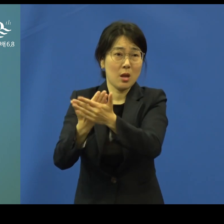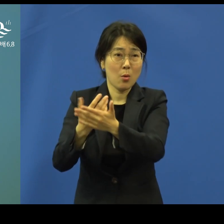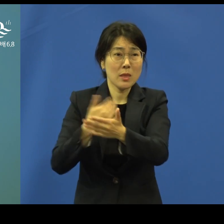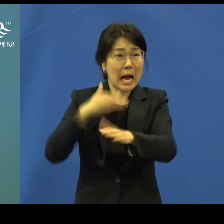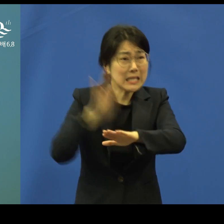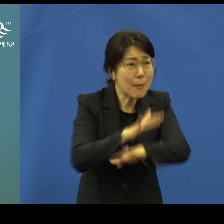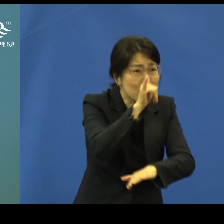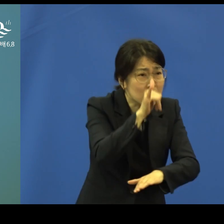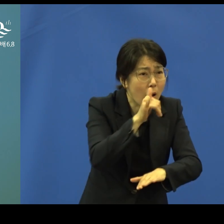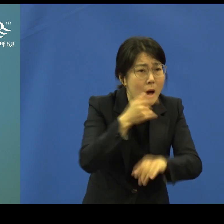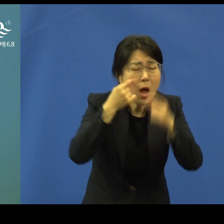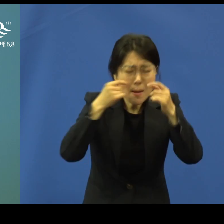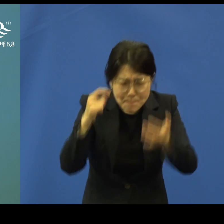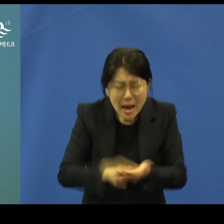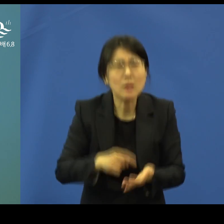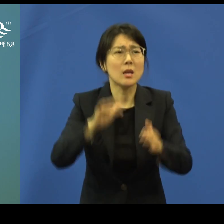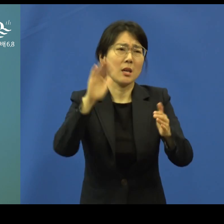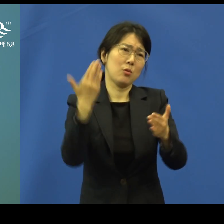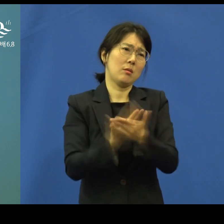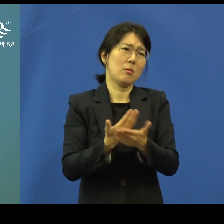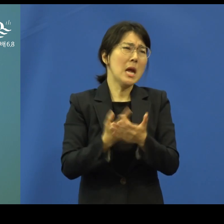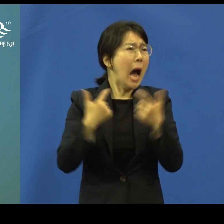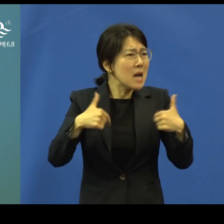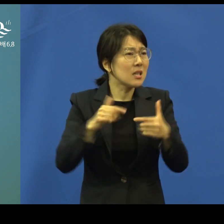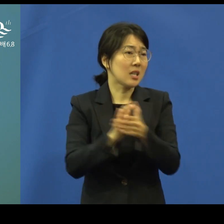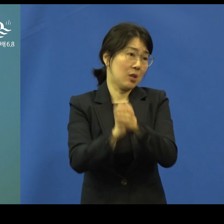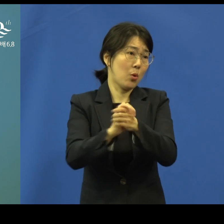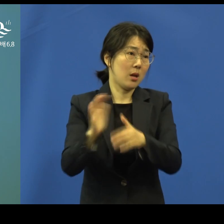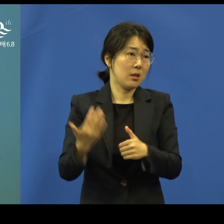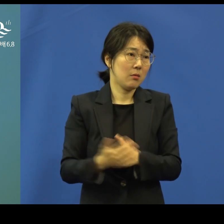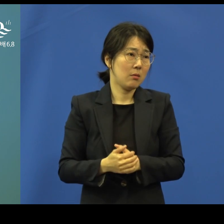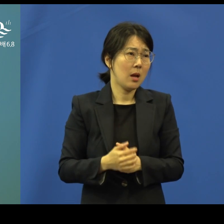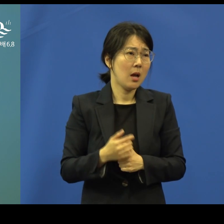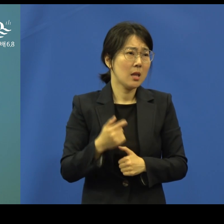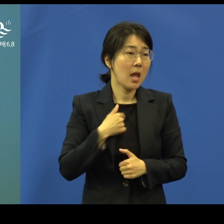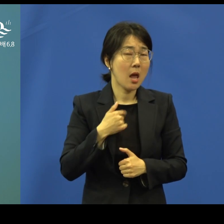누가 회개합니까? 영의 눈이 열려요.